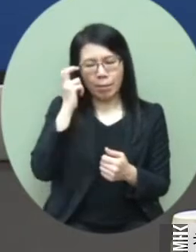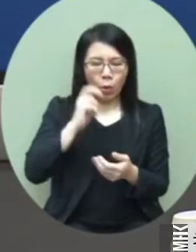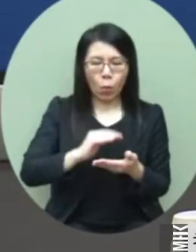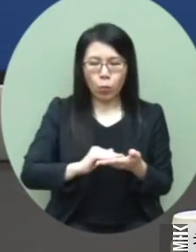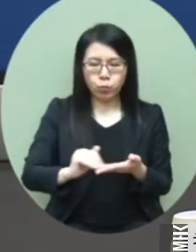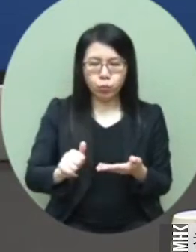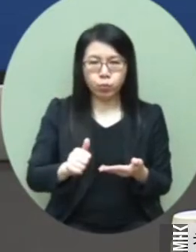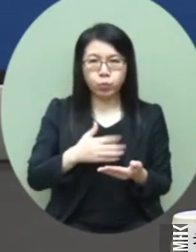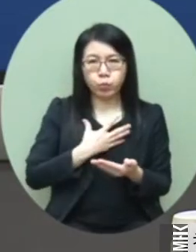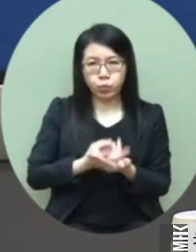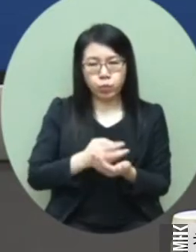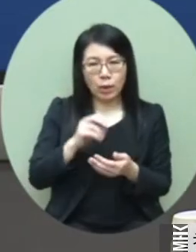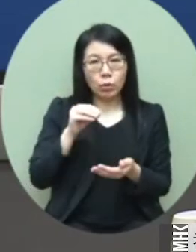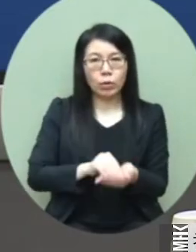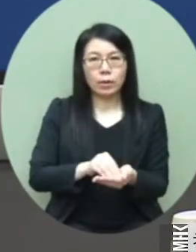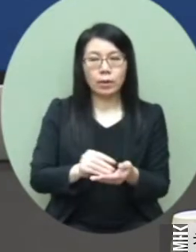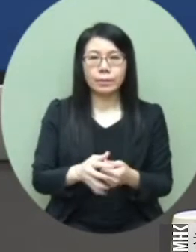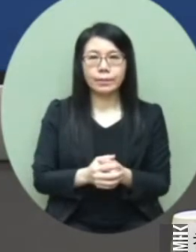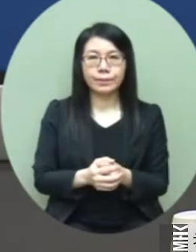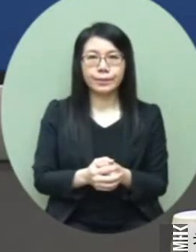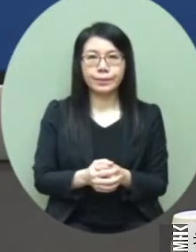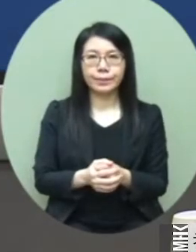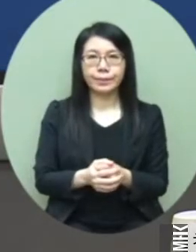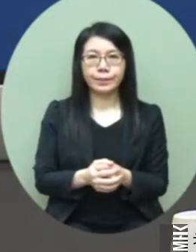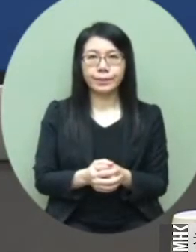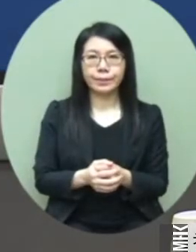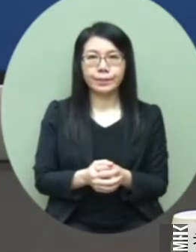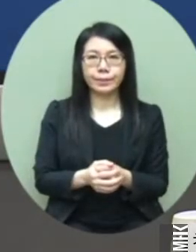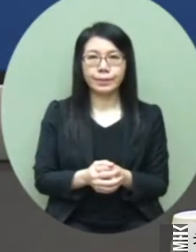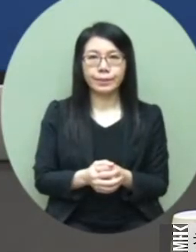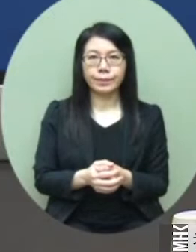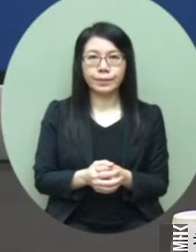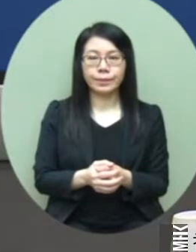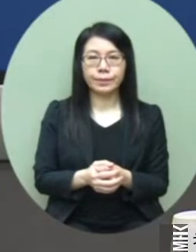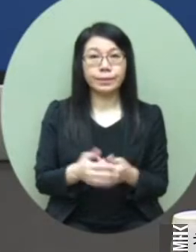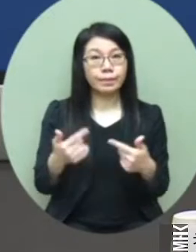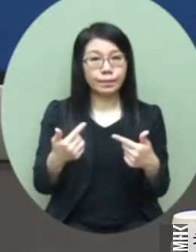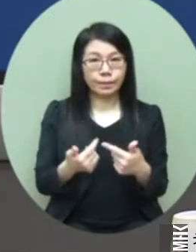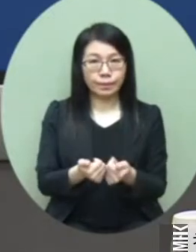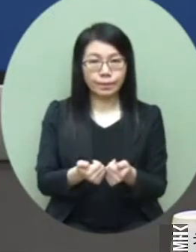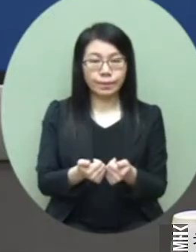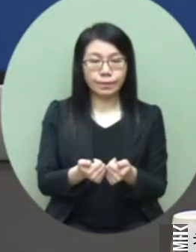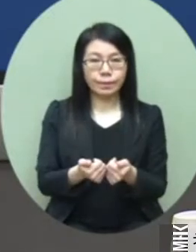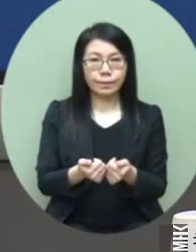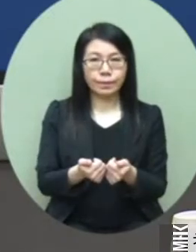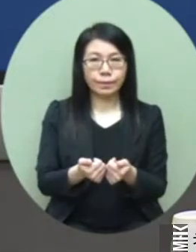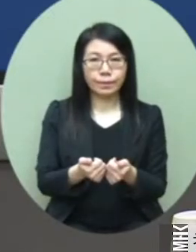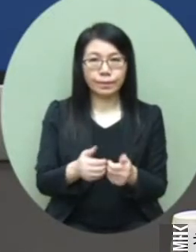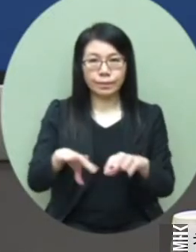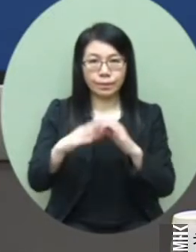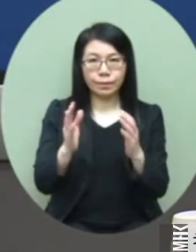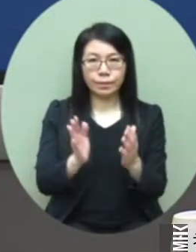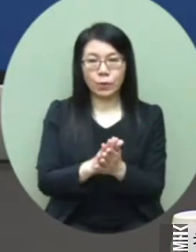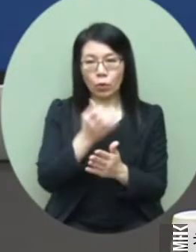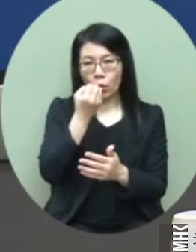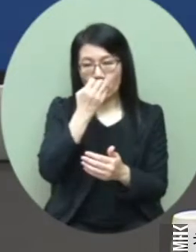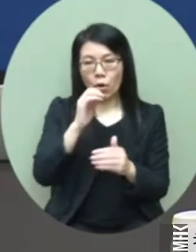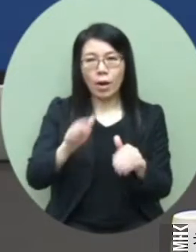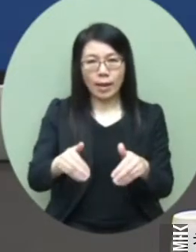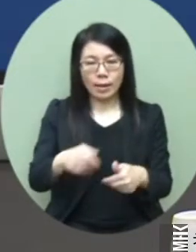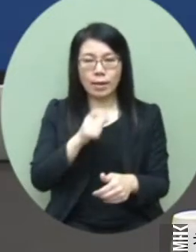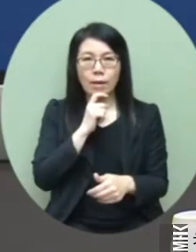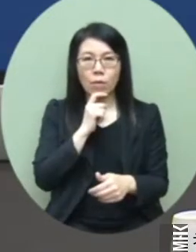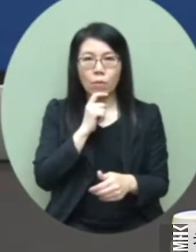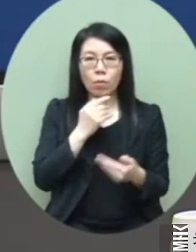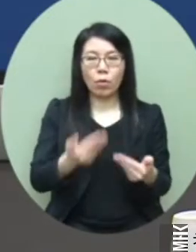决定，也是应该是符合整体香港最大的利益我现在请